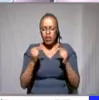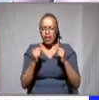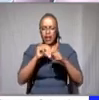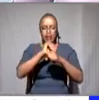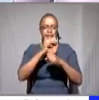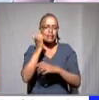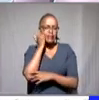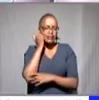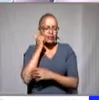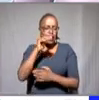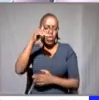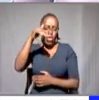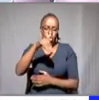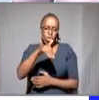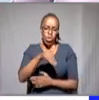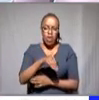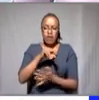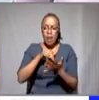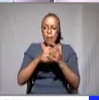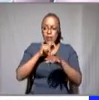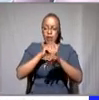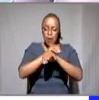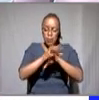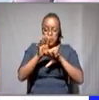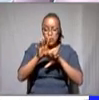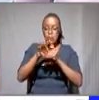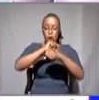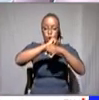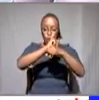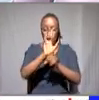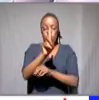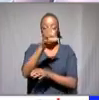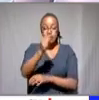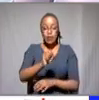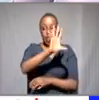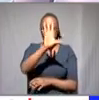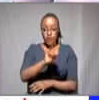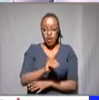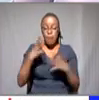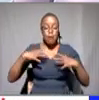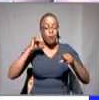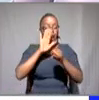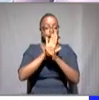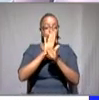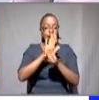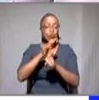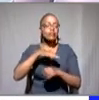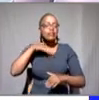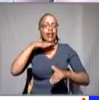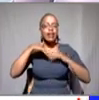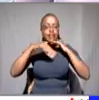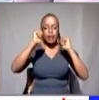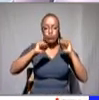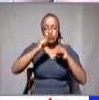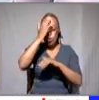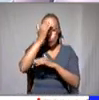Orethi, uguo ni kuonani ya homeno wegitaba makiri ya guku dhini wa fruri wa South Africa. Adwa ige no makuwe na gikiro kinene mono toru nogu